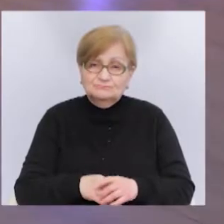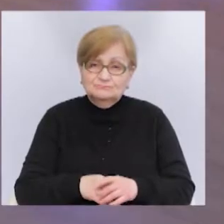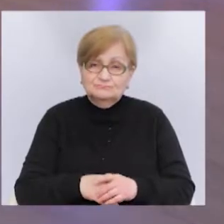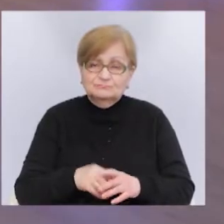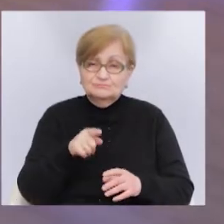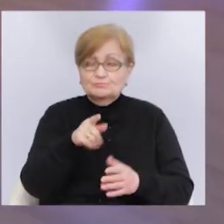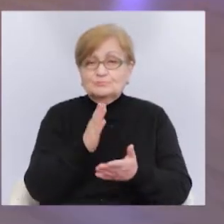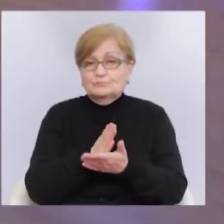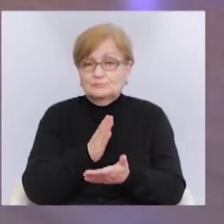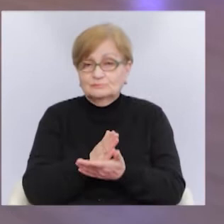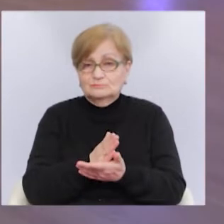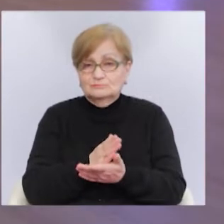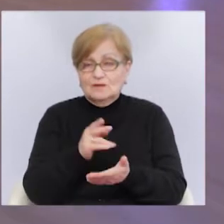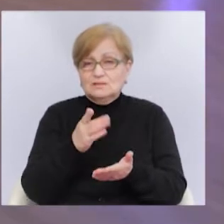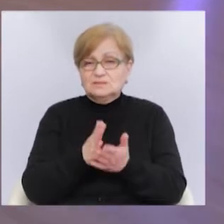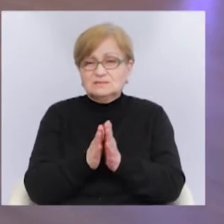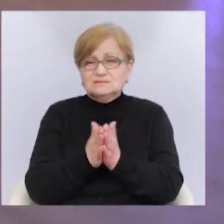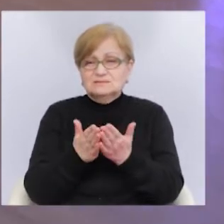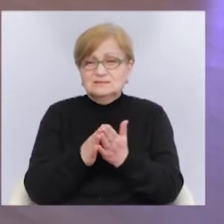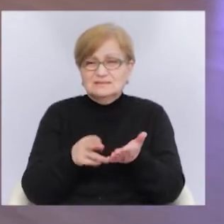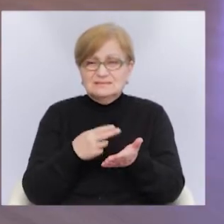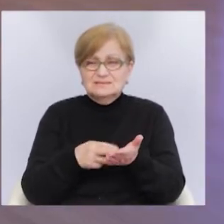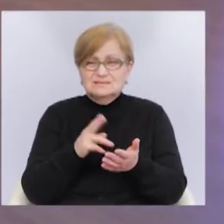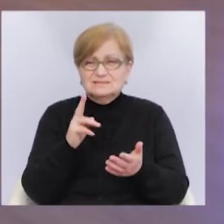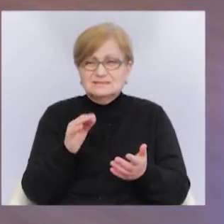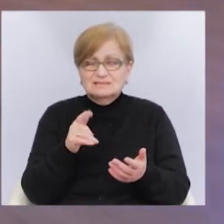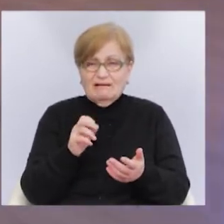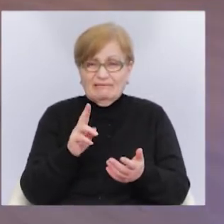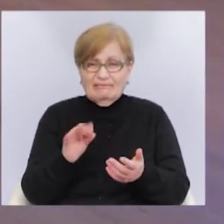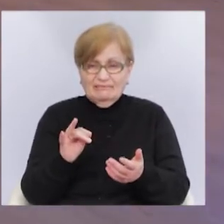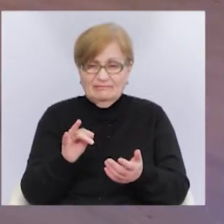ხო, ეს არის ესეთი წიგნაკი სახალისო